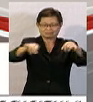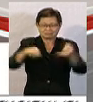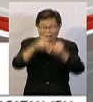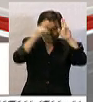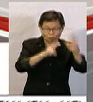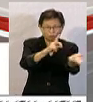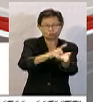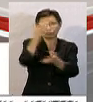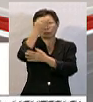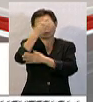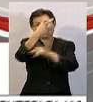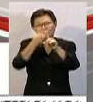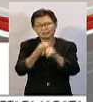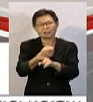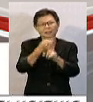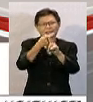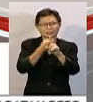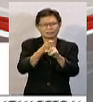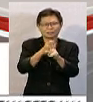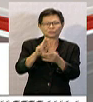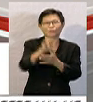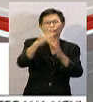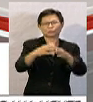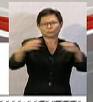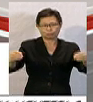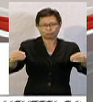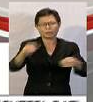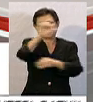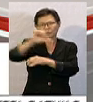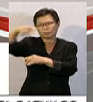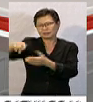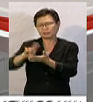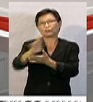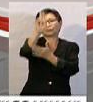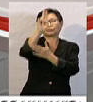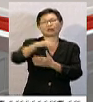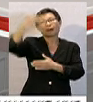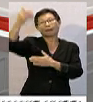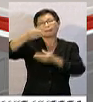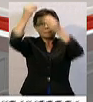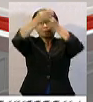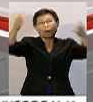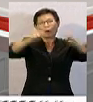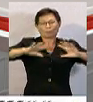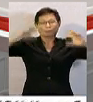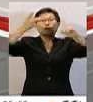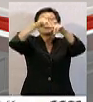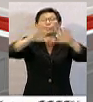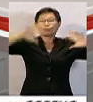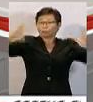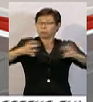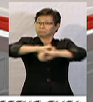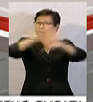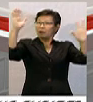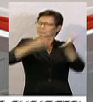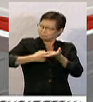Dr. Falsafah dari Richard Meikan, Asia Pacific University. Mesej beliau kepada dunia cukup jelas,